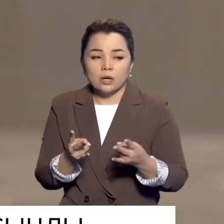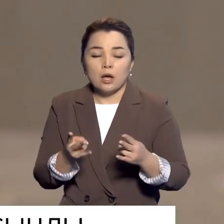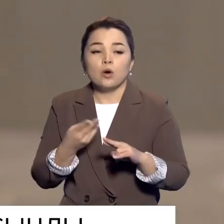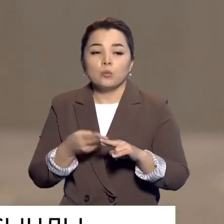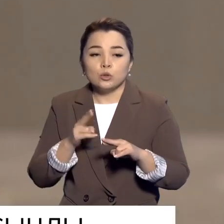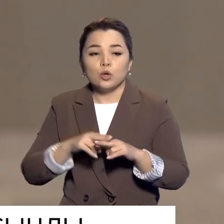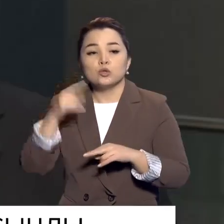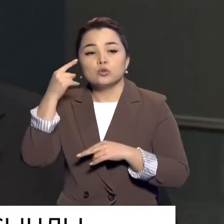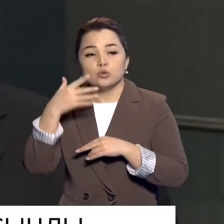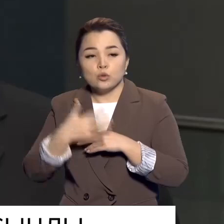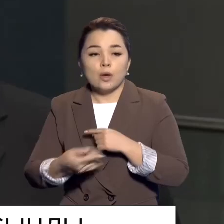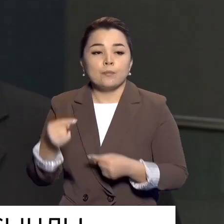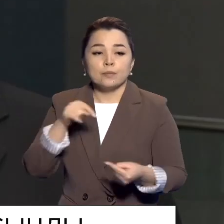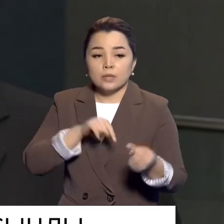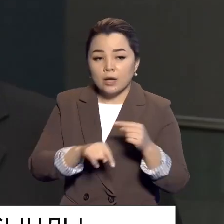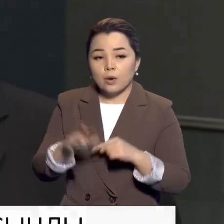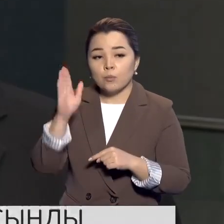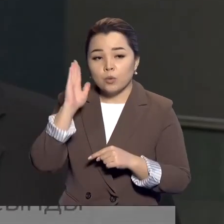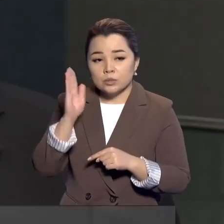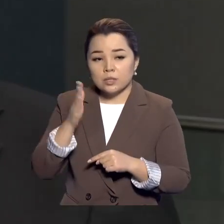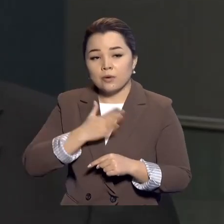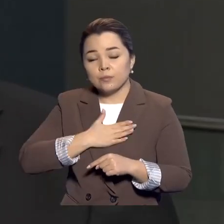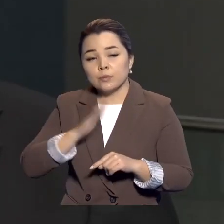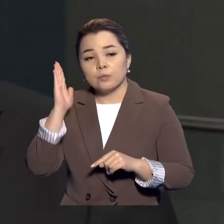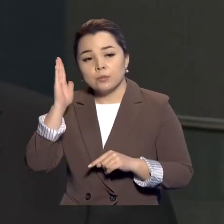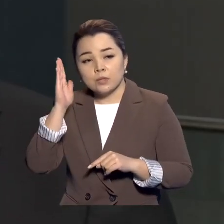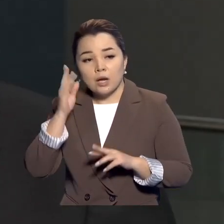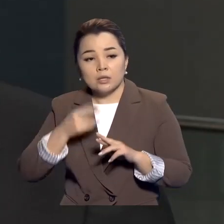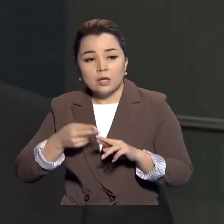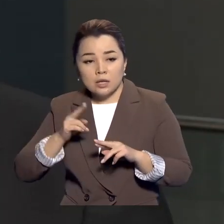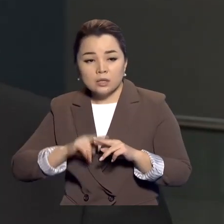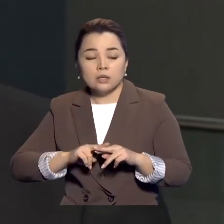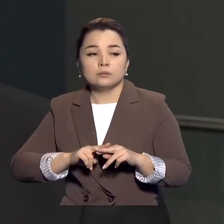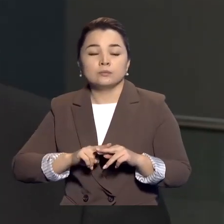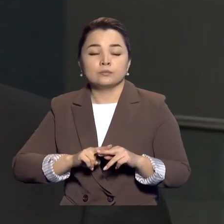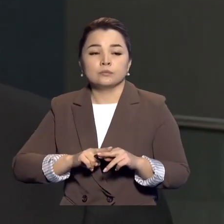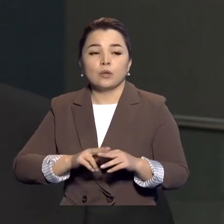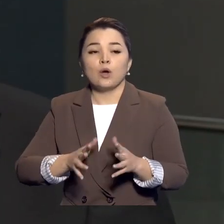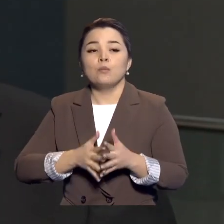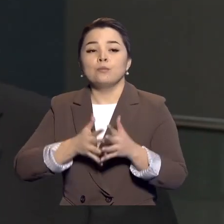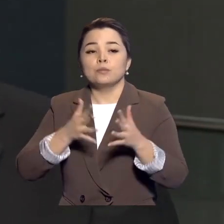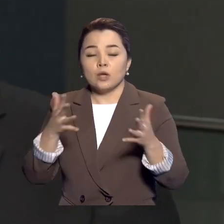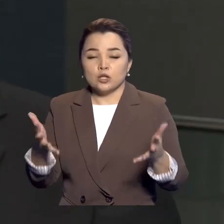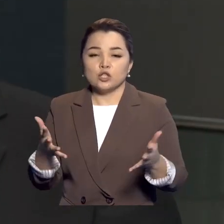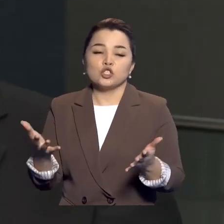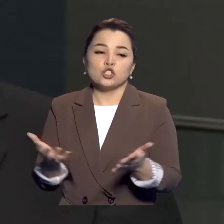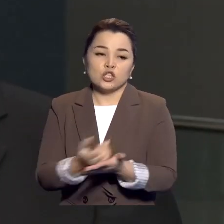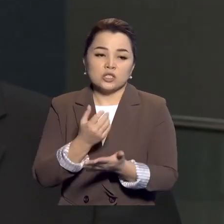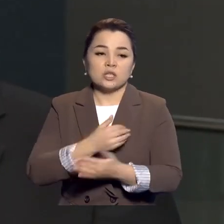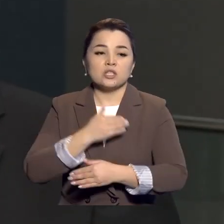Осында түсінімшілік болатын болса, біздер әлде тым тәуір жетістікке жетеміз.